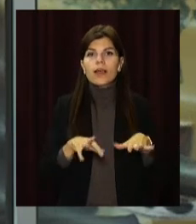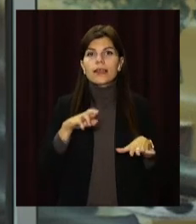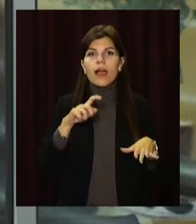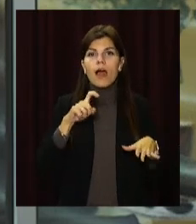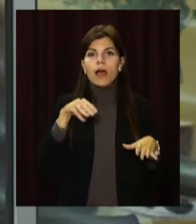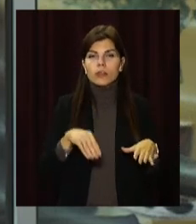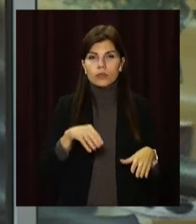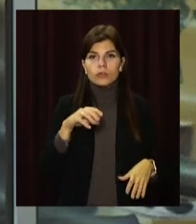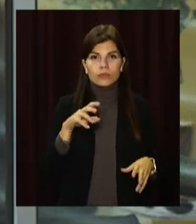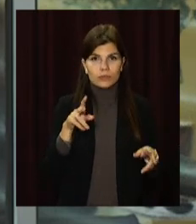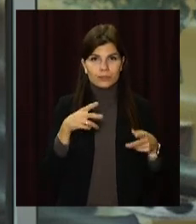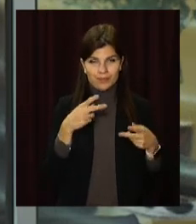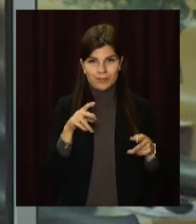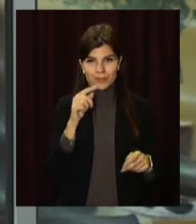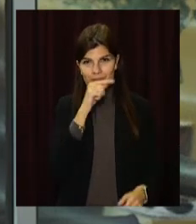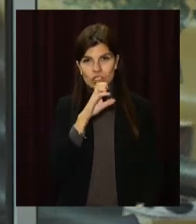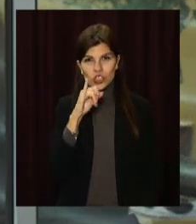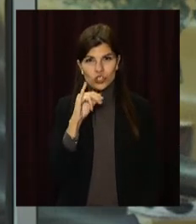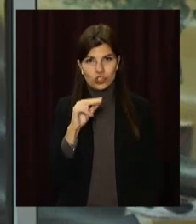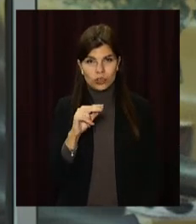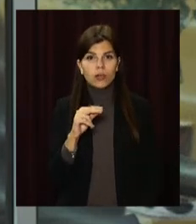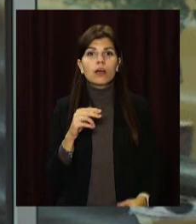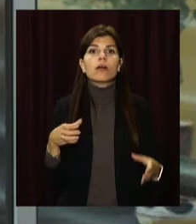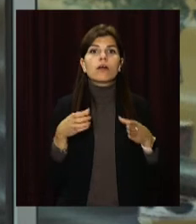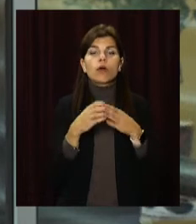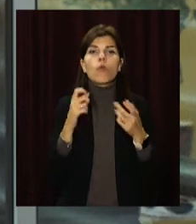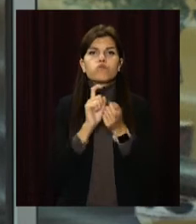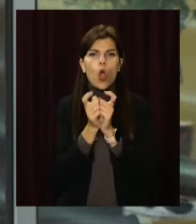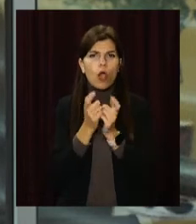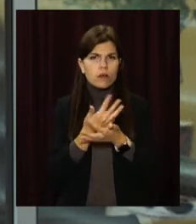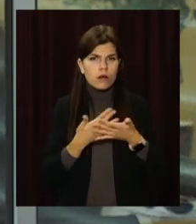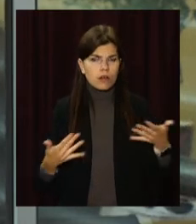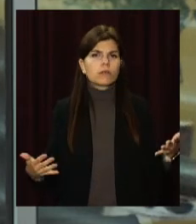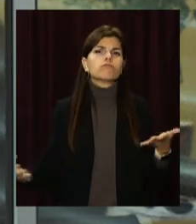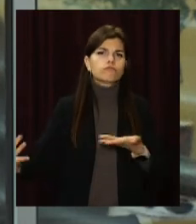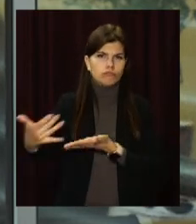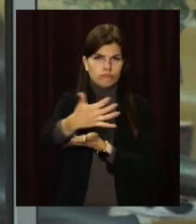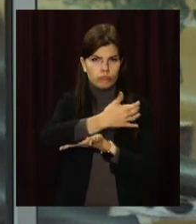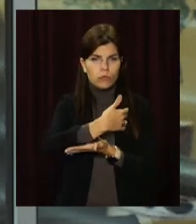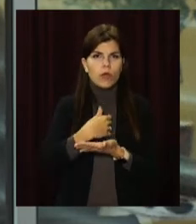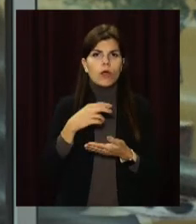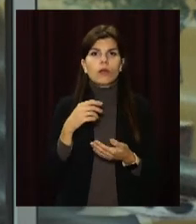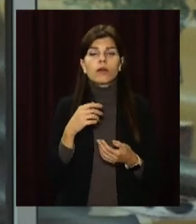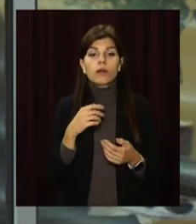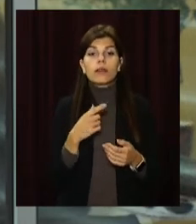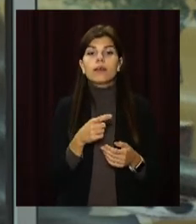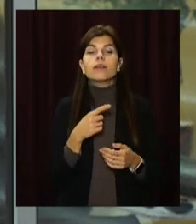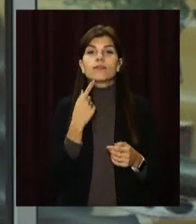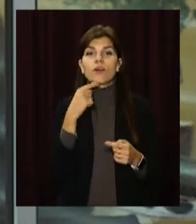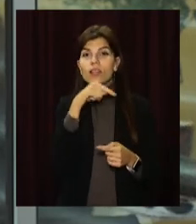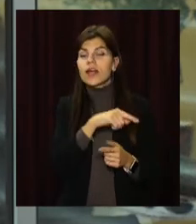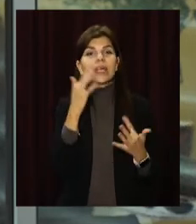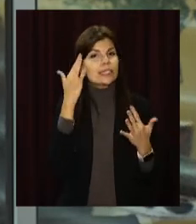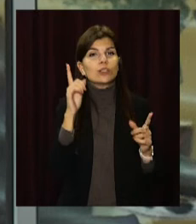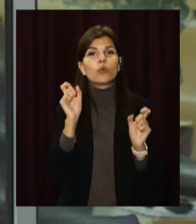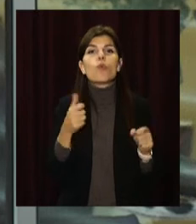фестиваль бойових мистецтв «Hard Combat» зібрала Дніпровська федерація бойових мистецтв «Комбат самозахист ІКО». Покликання фесту – залучити до